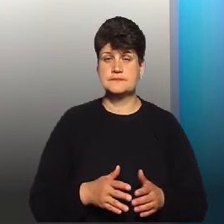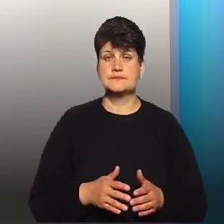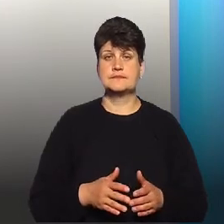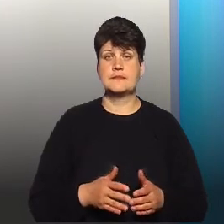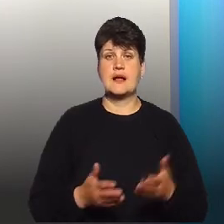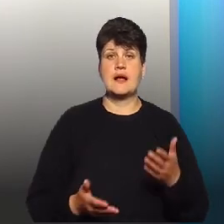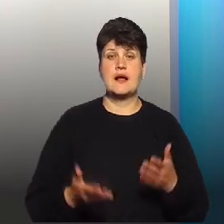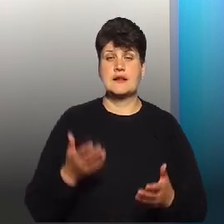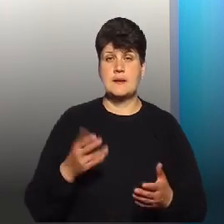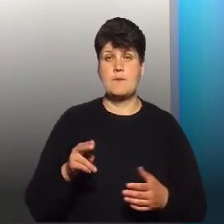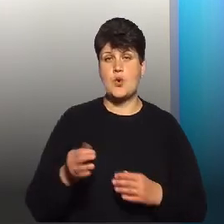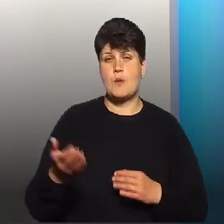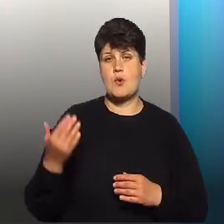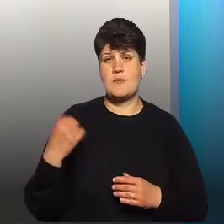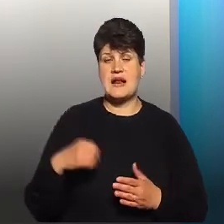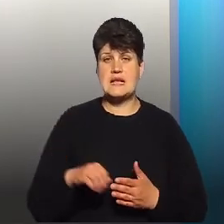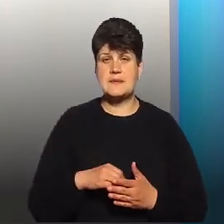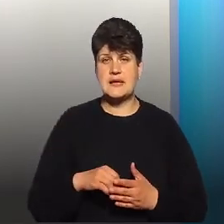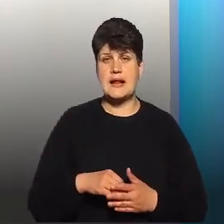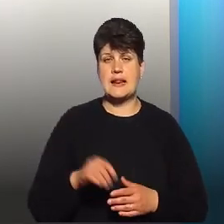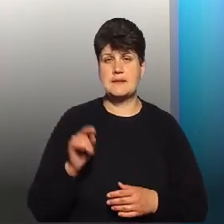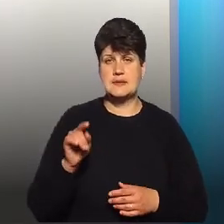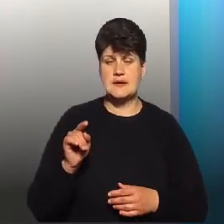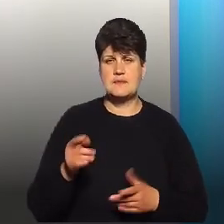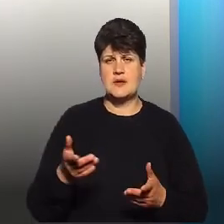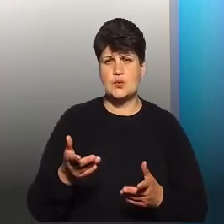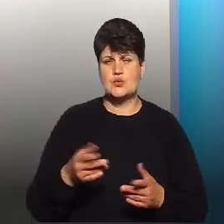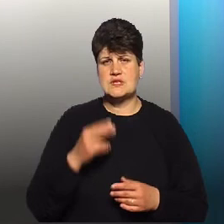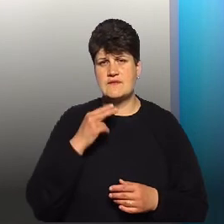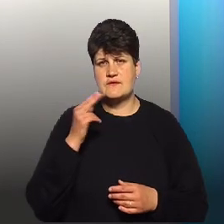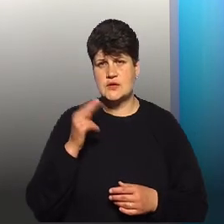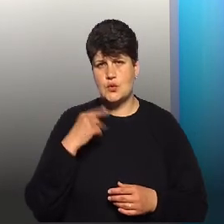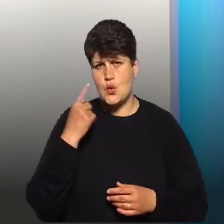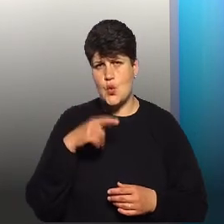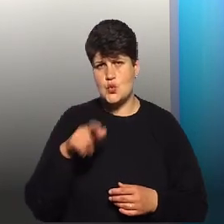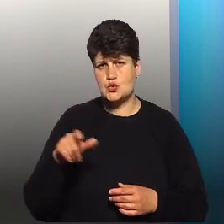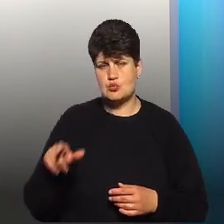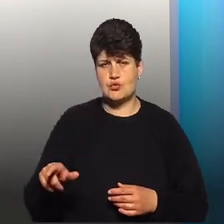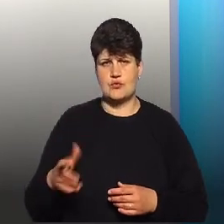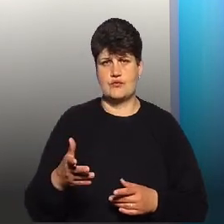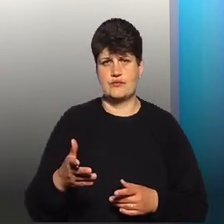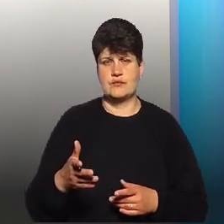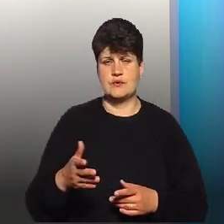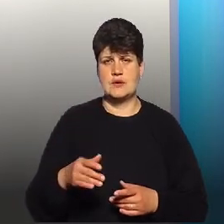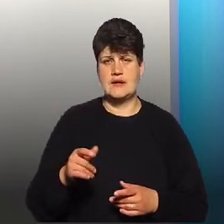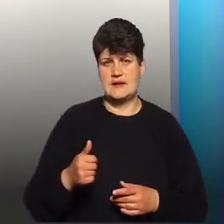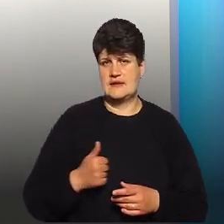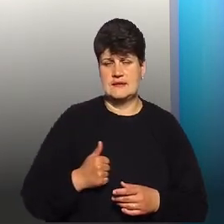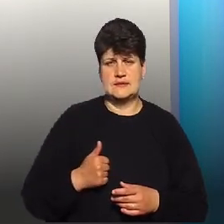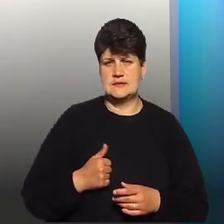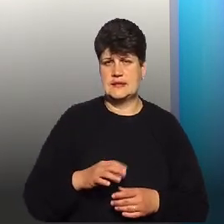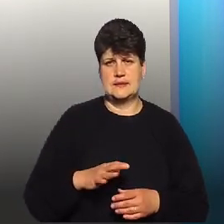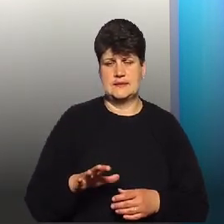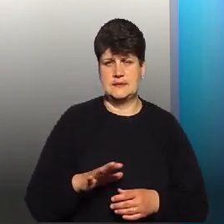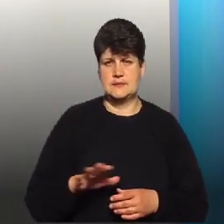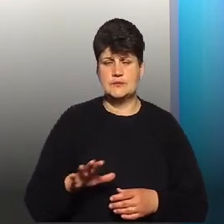по попереднім матеріалам, там якоїсь провини особового складу, який ніс на той момент чергування, і з